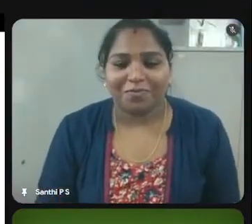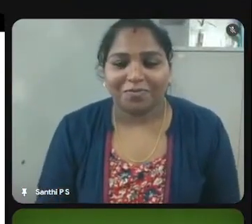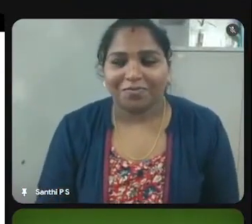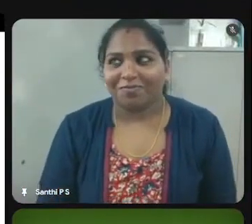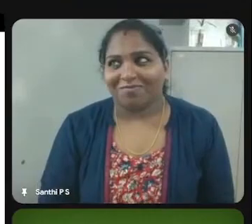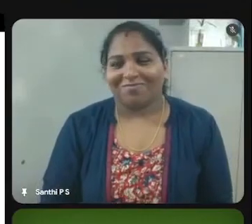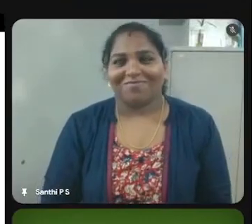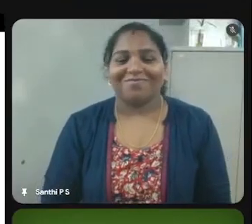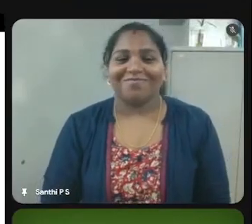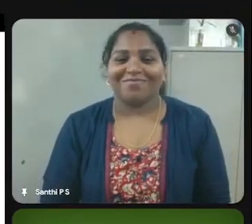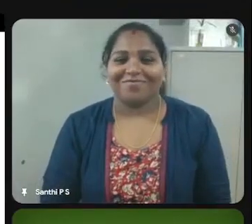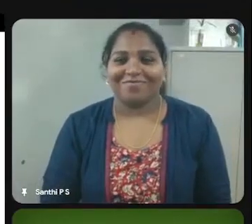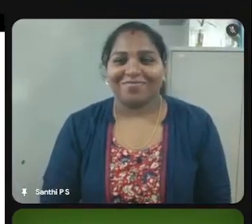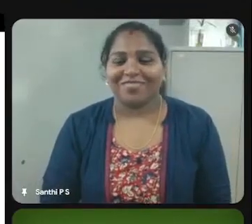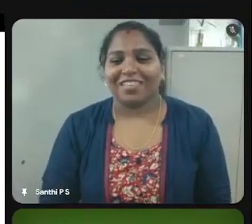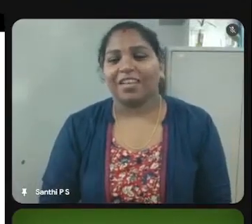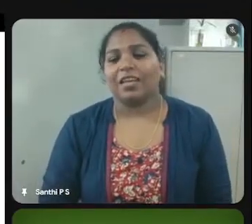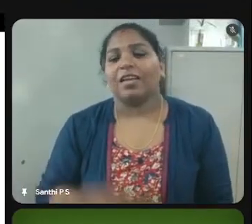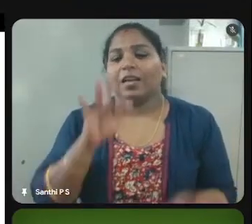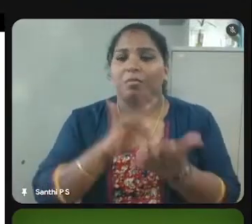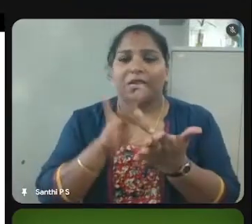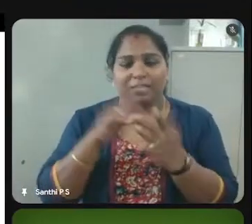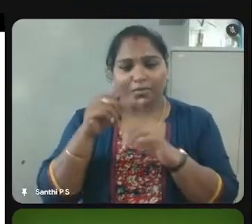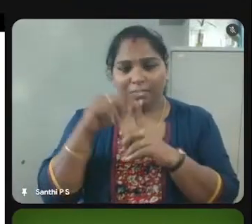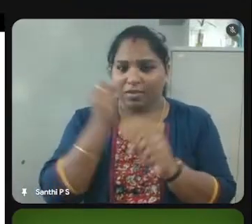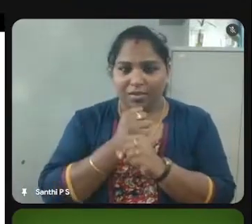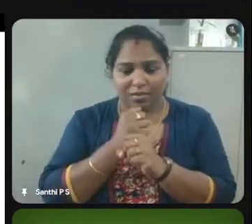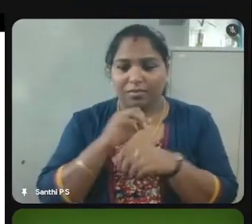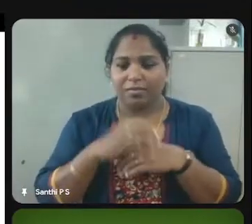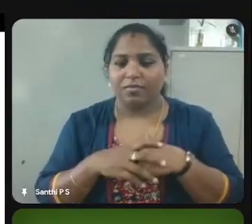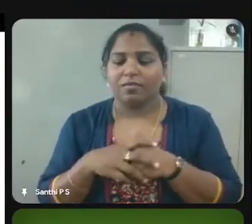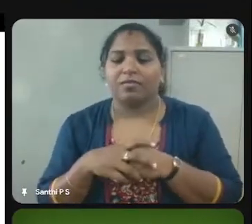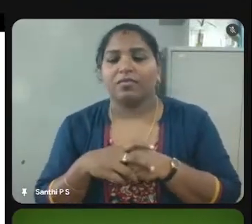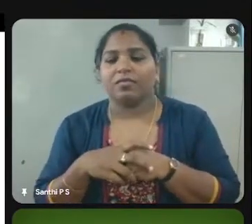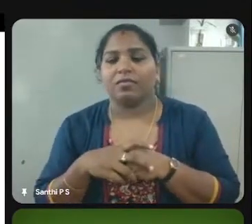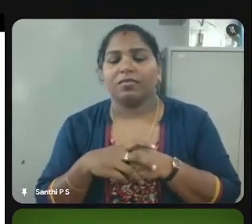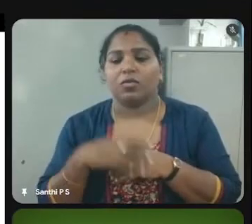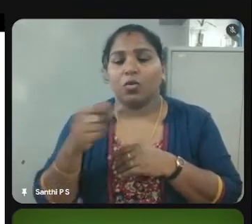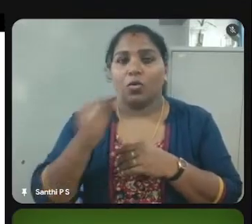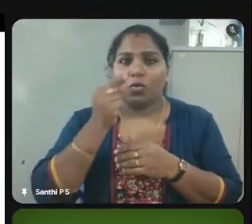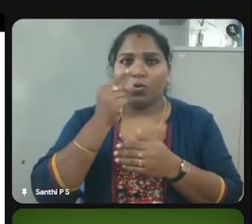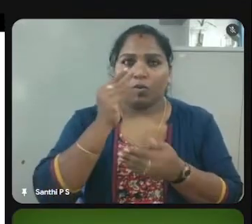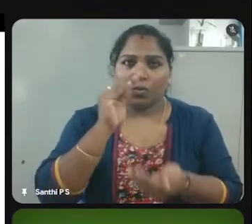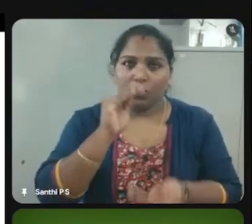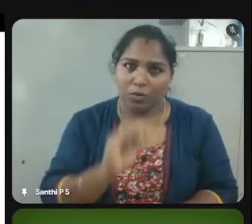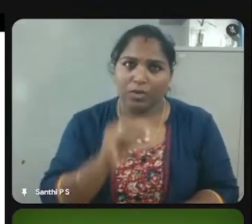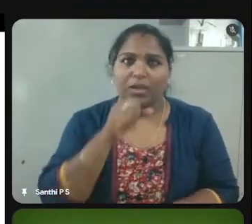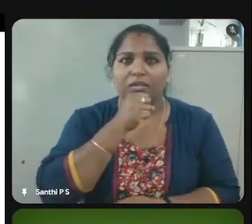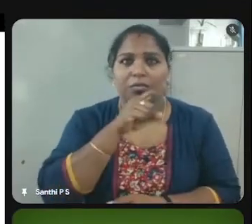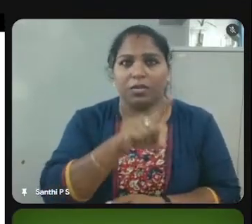പറഞ്ഞോളൂ. ഞാന് വടക്കഞ്ചേരി നിന്നാണ്, പാലക്കാട് ജില്ലയില്. ശരി. എന്റെ കുട്ടിക്ക് 13 വയസ്സുണ്ട്.